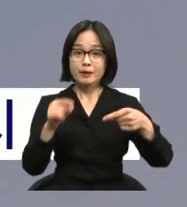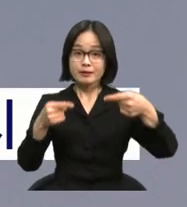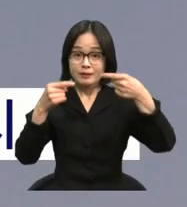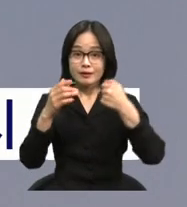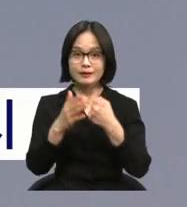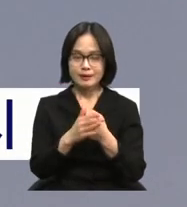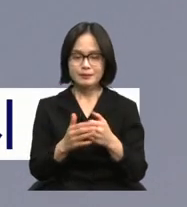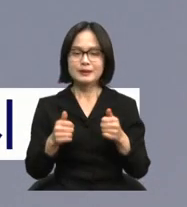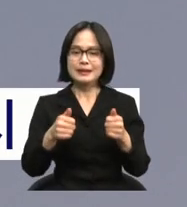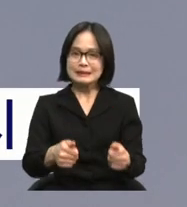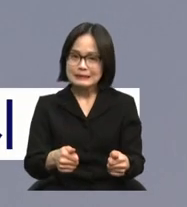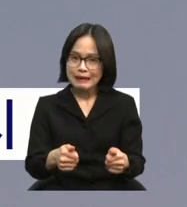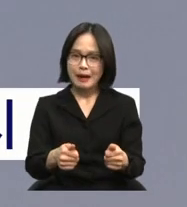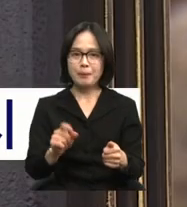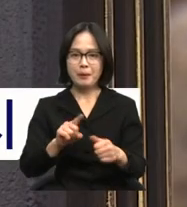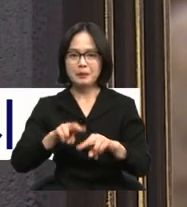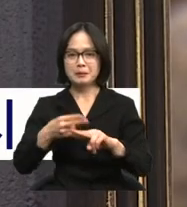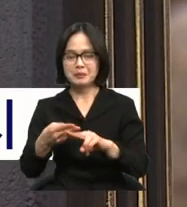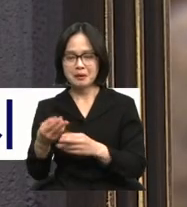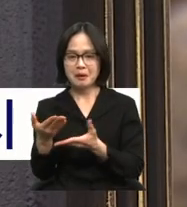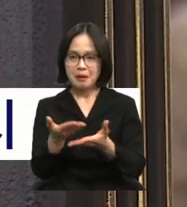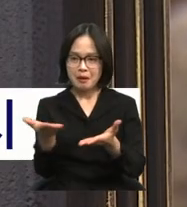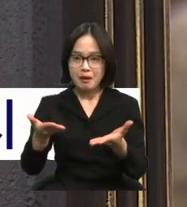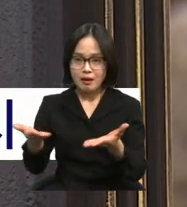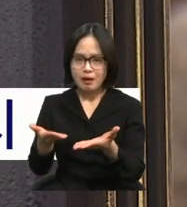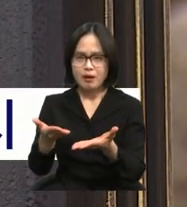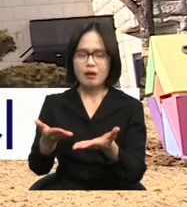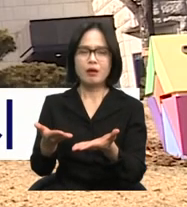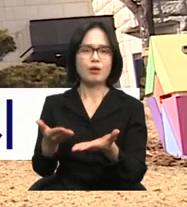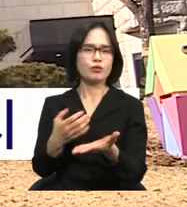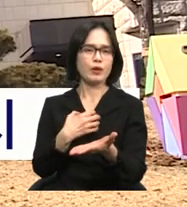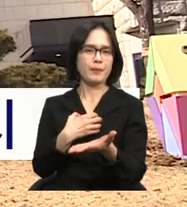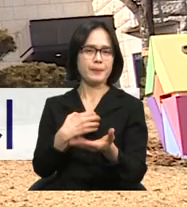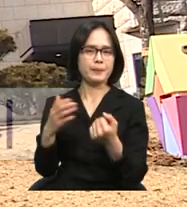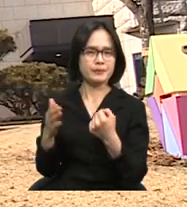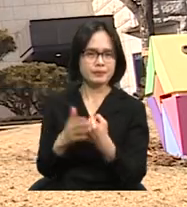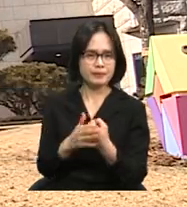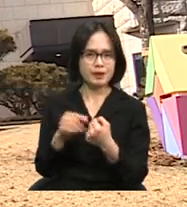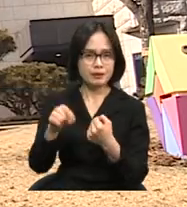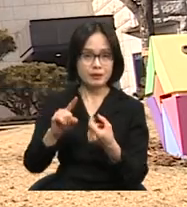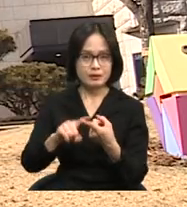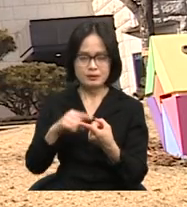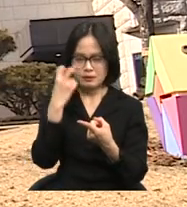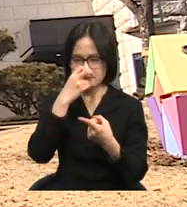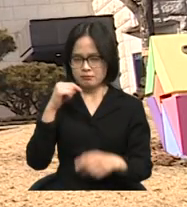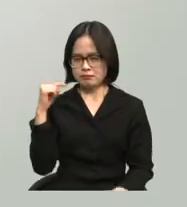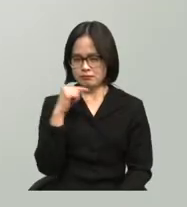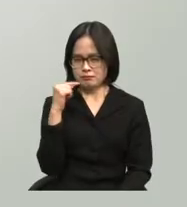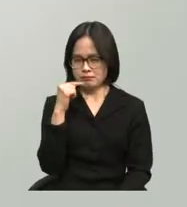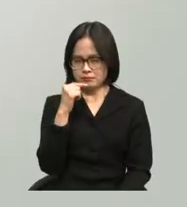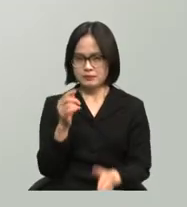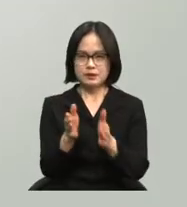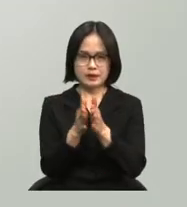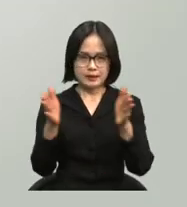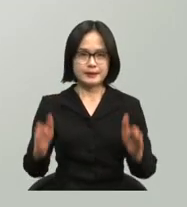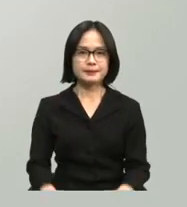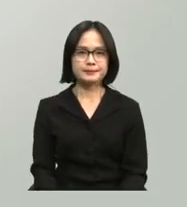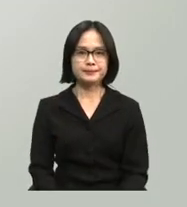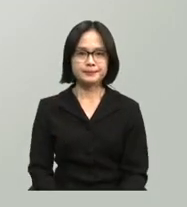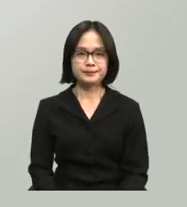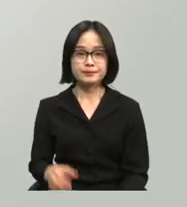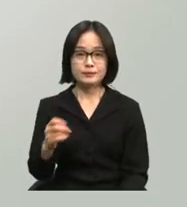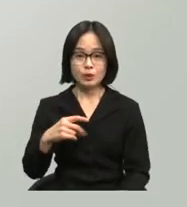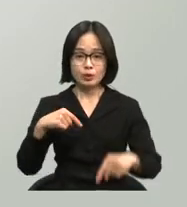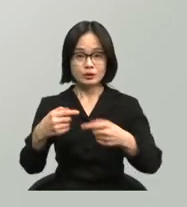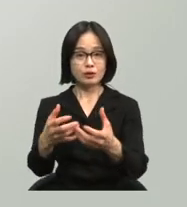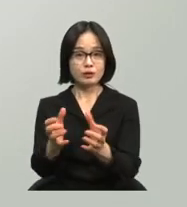등을 제공할 우려가 있다고 보고 각 시도와 구시군 선관위에 특별 예방과 단속을 지시했습니다 또 정당과 국회의원 등에게